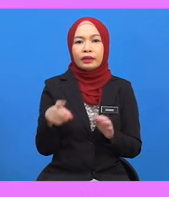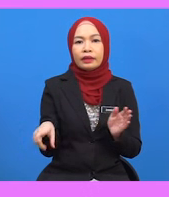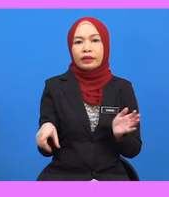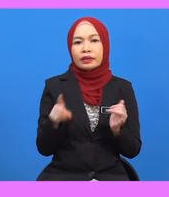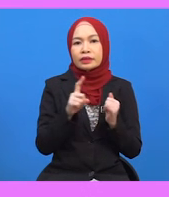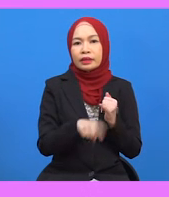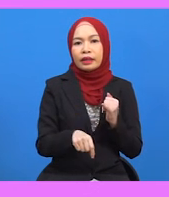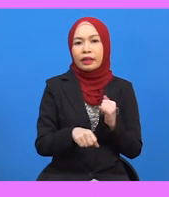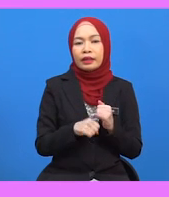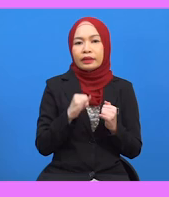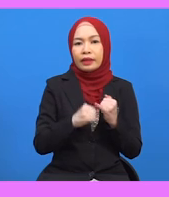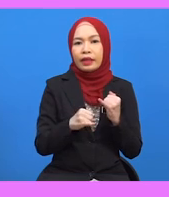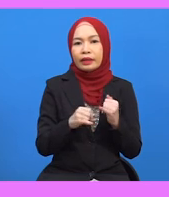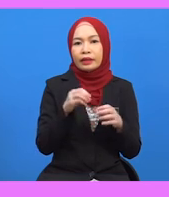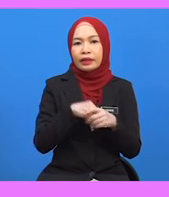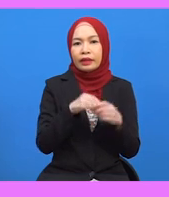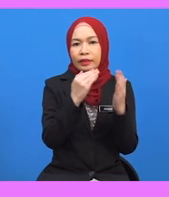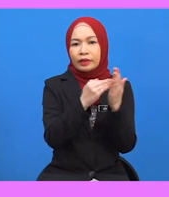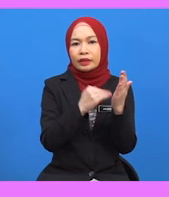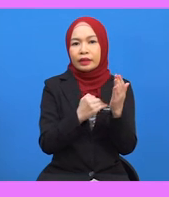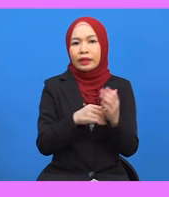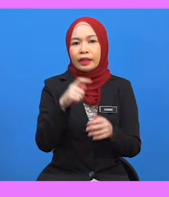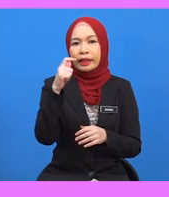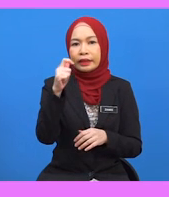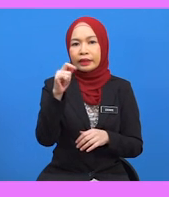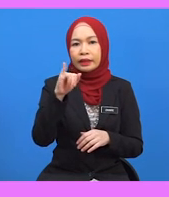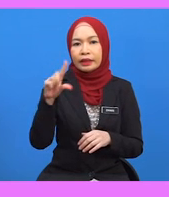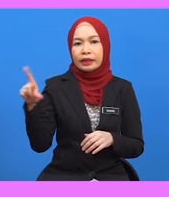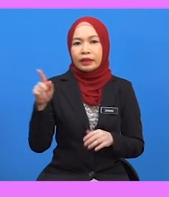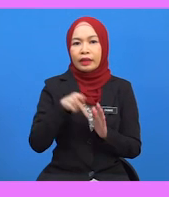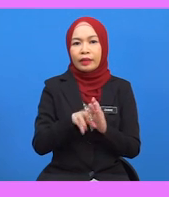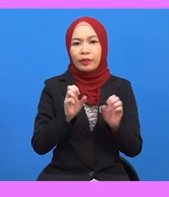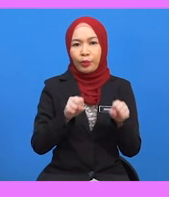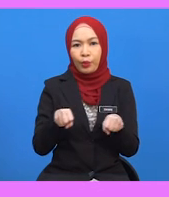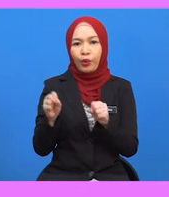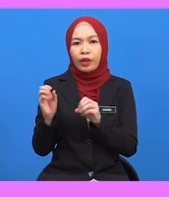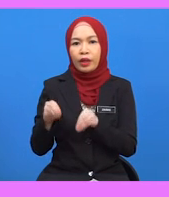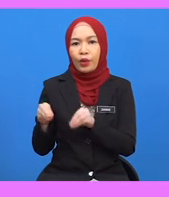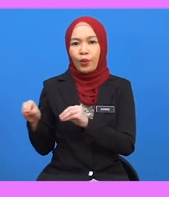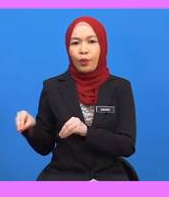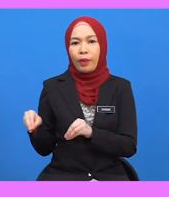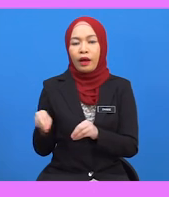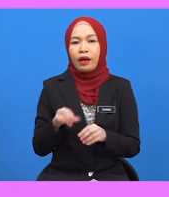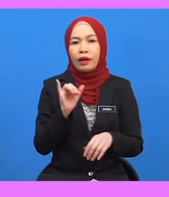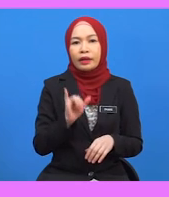T ialah pemboleh ubah yang mewakili nilai item carian.